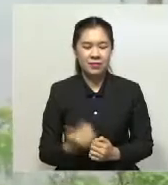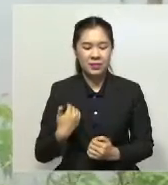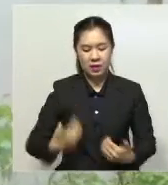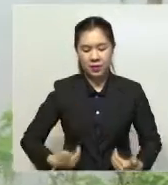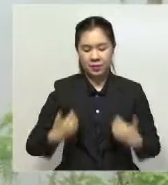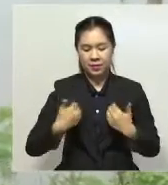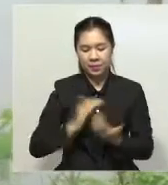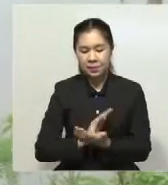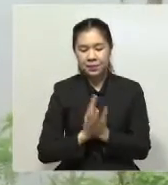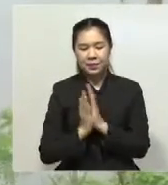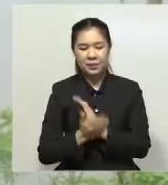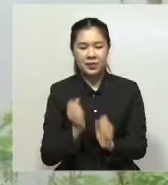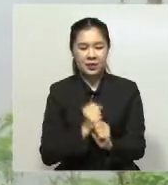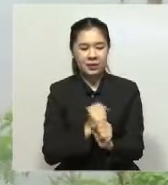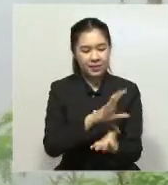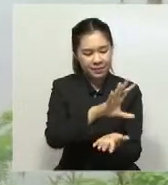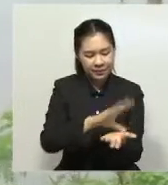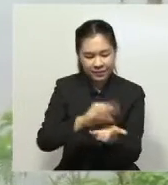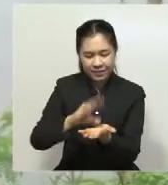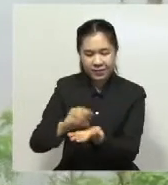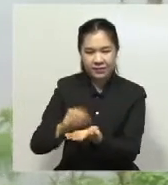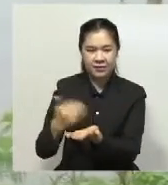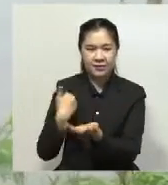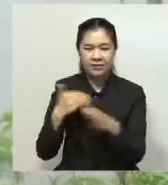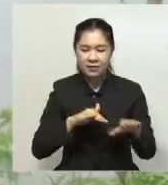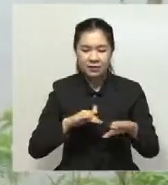ตัวที่จะเก็บเกี่ยวผลผลิตรวมถึงก็มีการเ